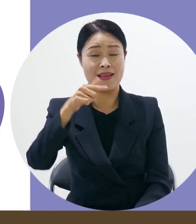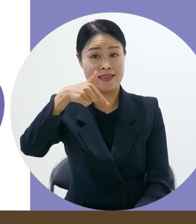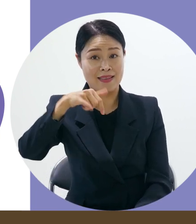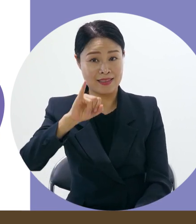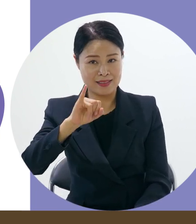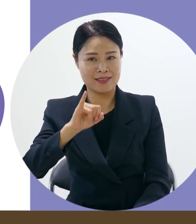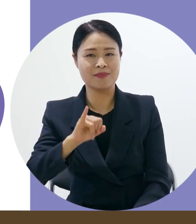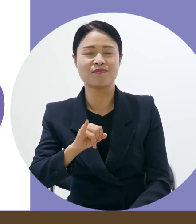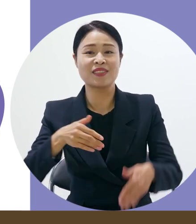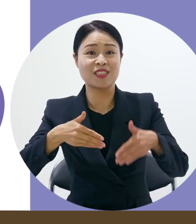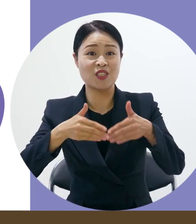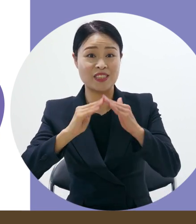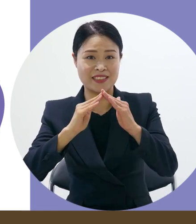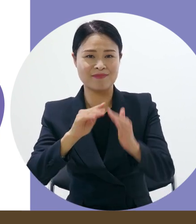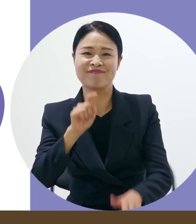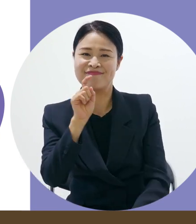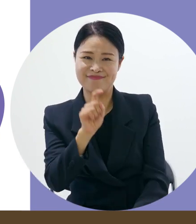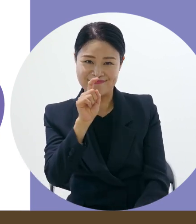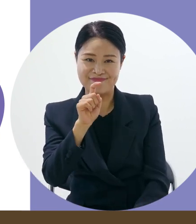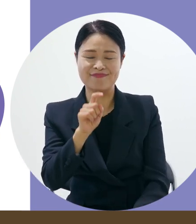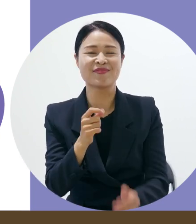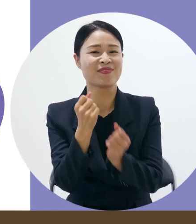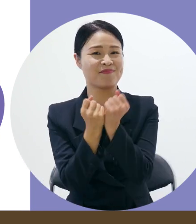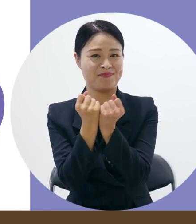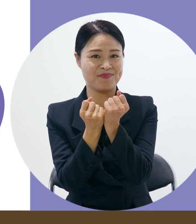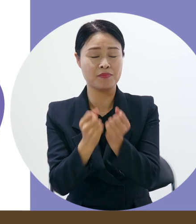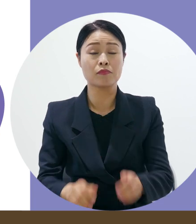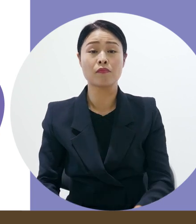바로가기 설치하기,